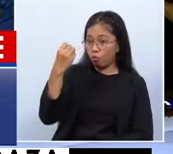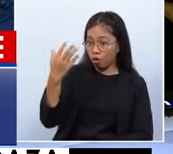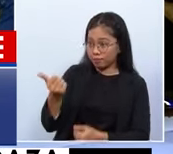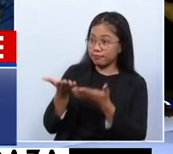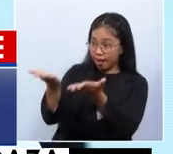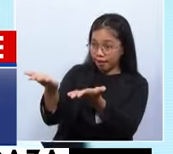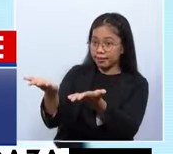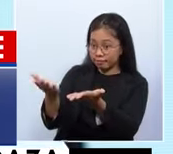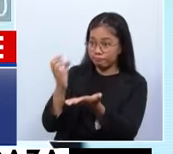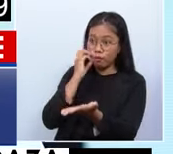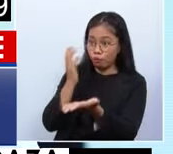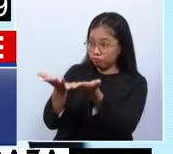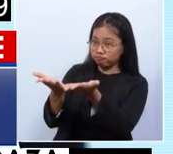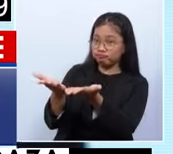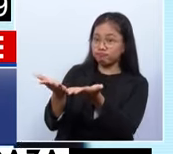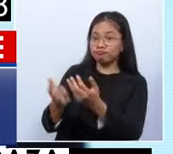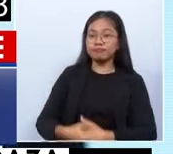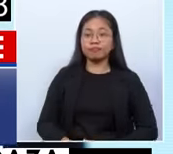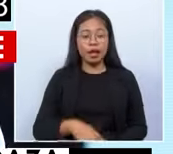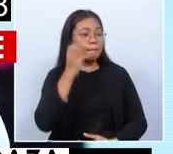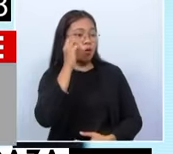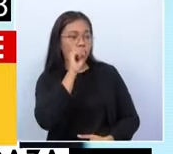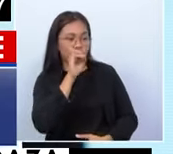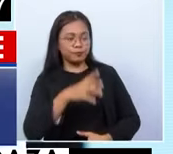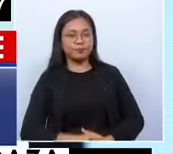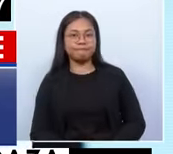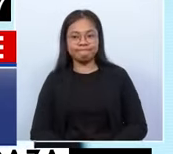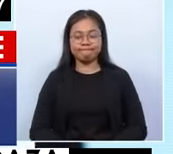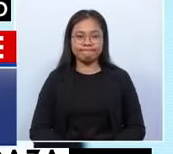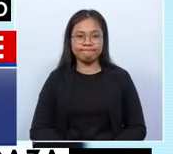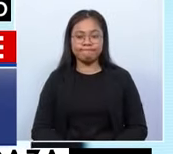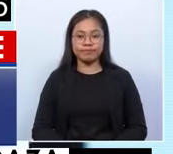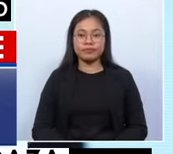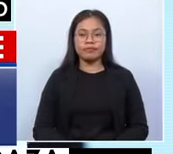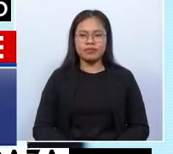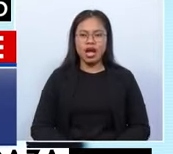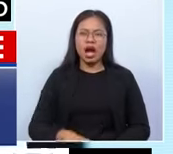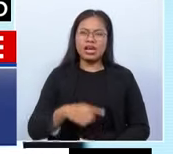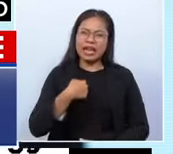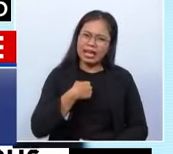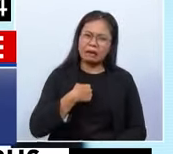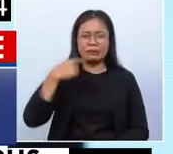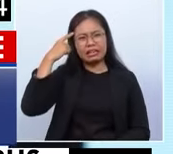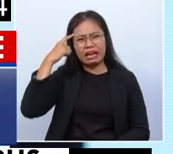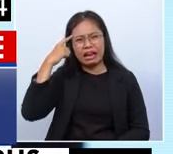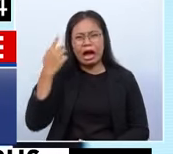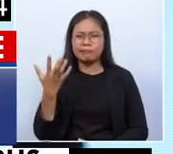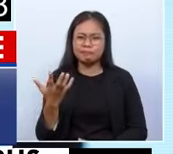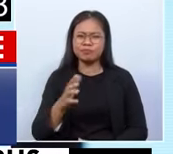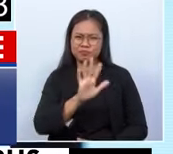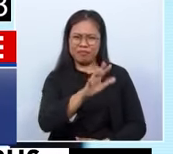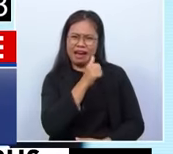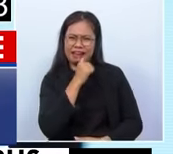Pak I eh sekali lagi ya saya berpandangan Eh Pak Anis juga